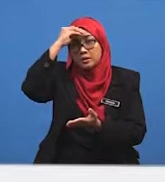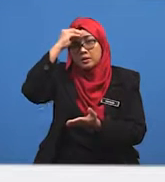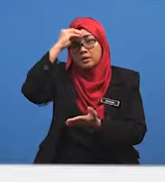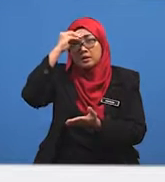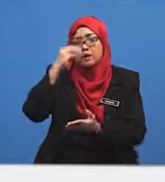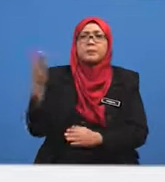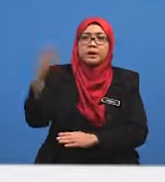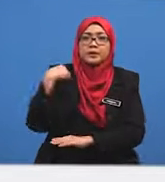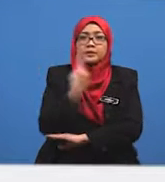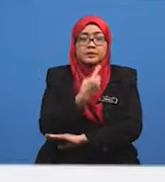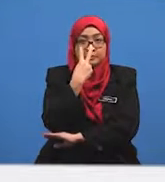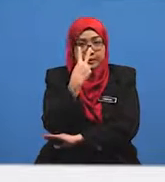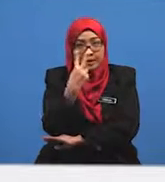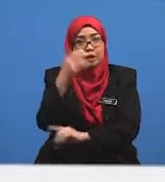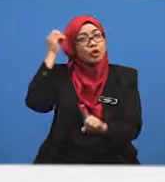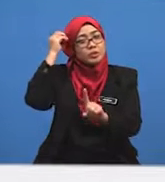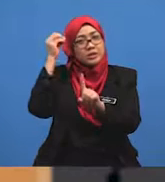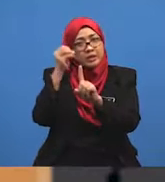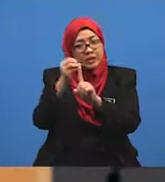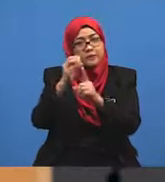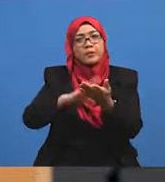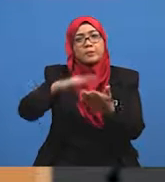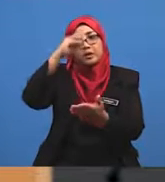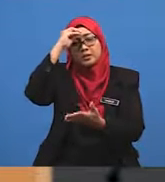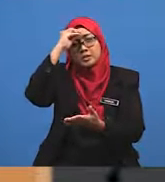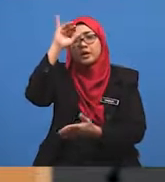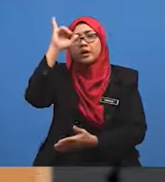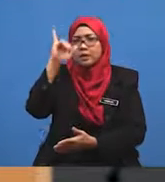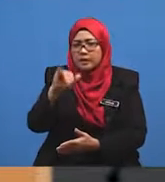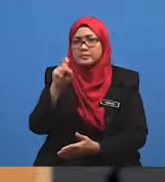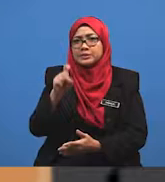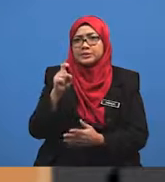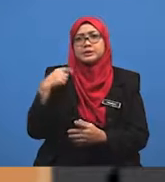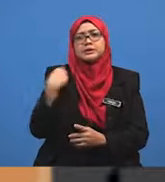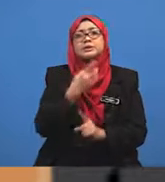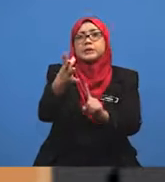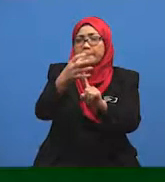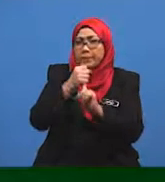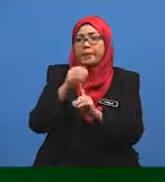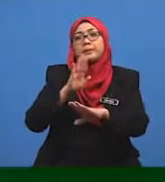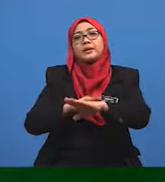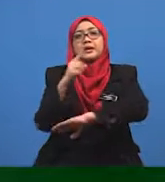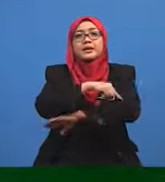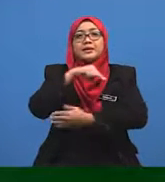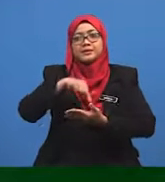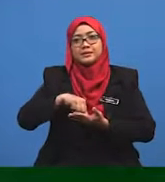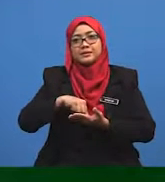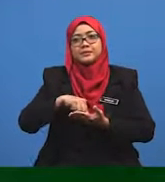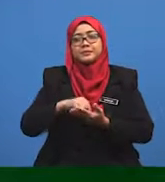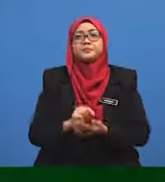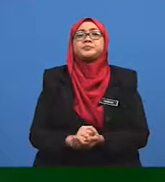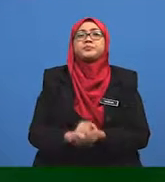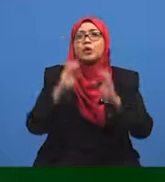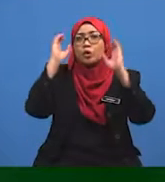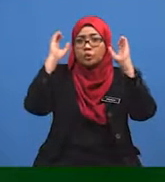Kita sama-sama melihat objektif pembelajaran yang perlu dicapai pada hari ini. Objektif pembelajaran tajuk hari